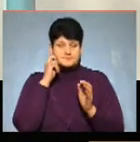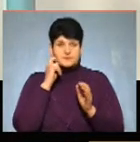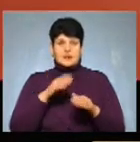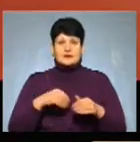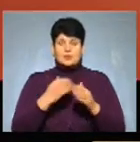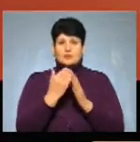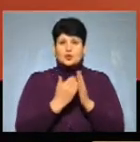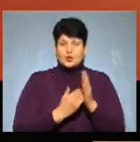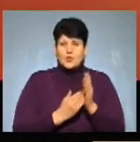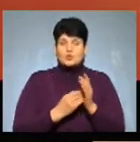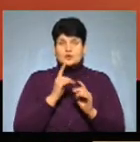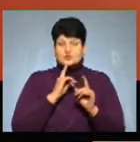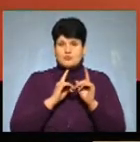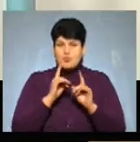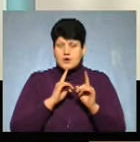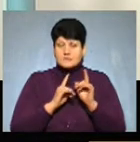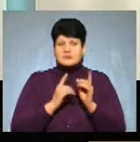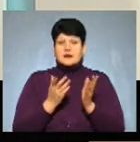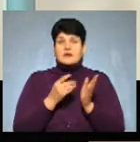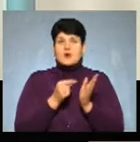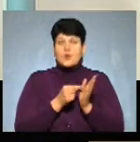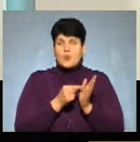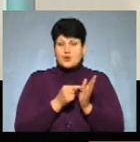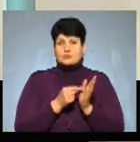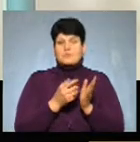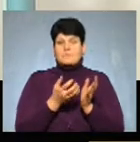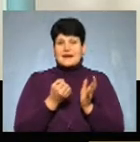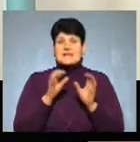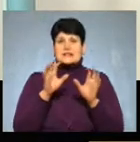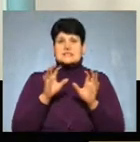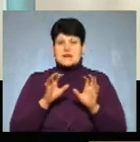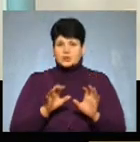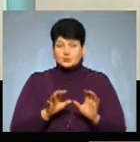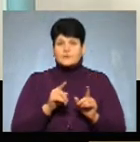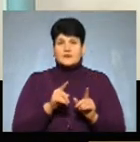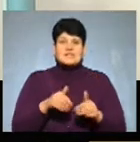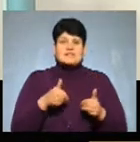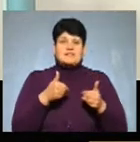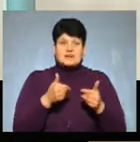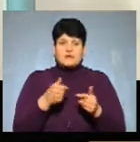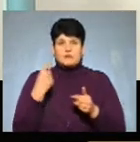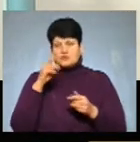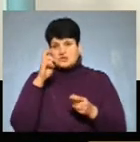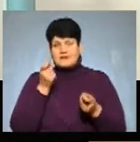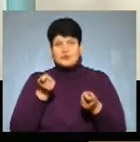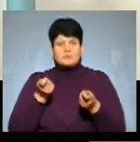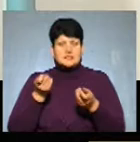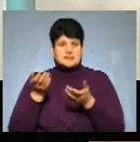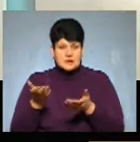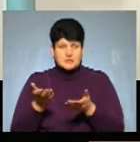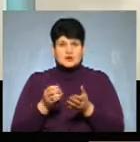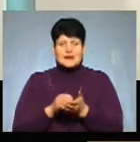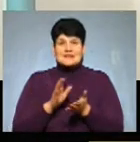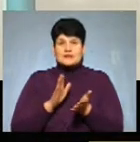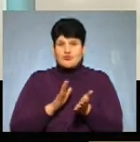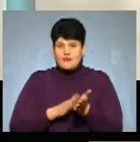дають протокол зборів, на якому прийнятий статут, вони звертаються до обласної державної адміністрації